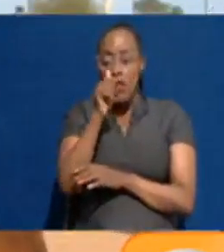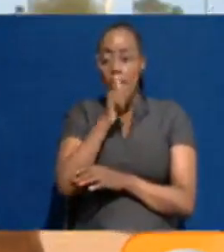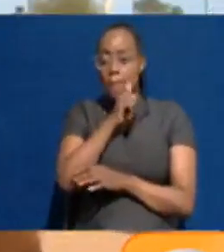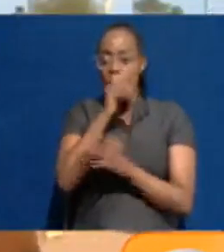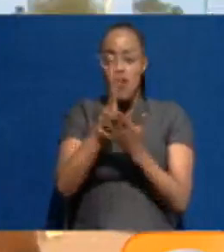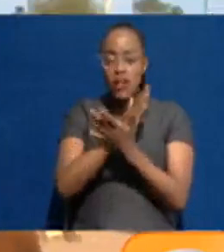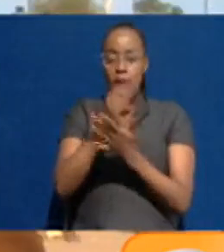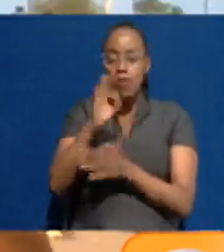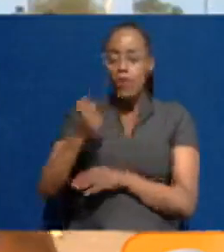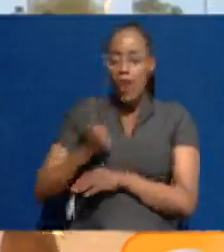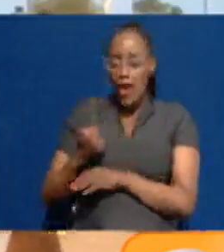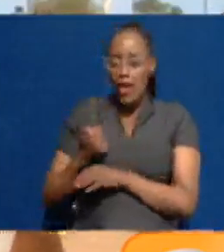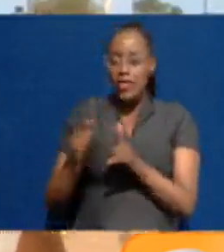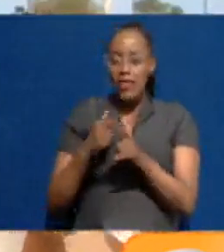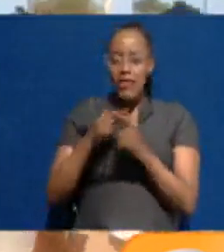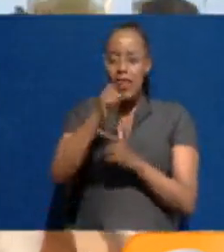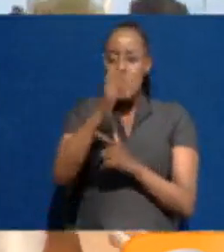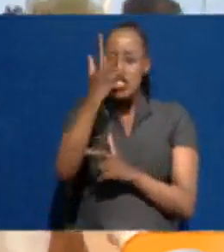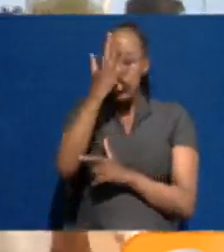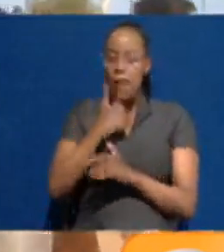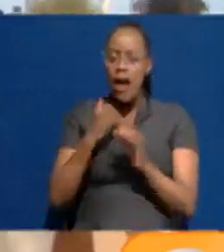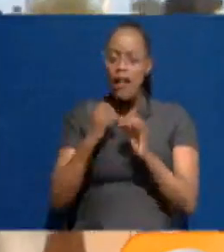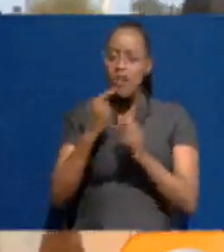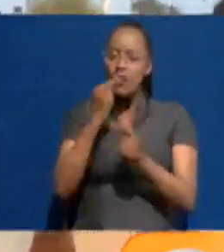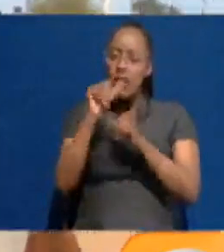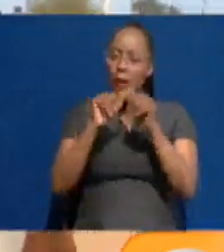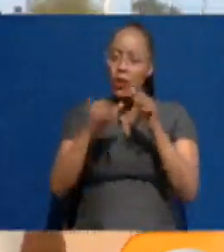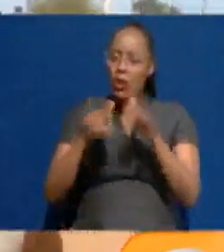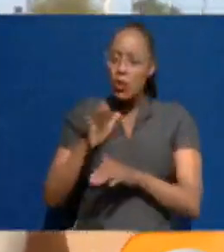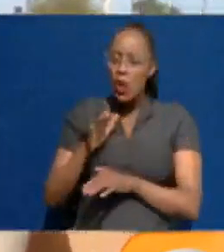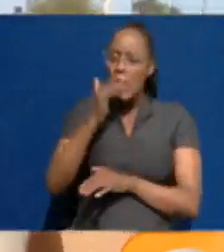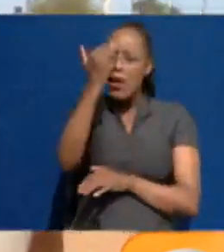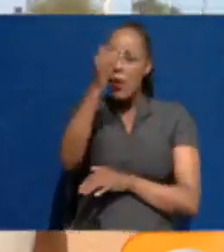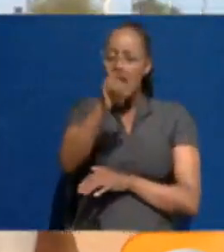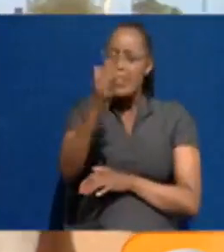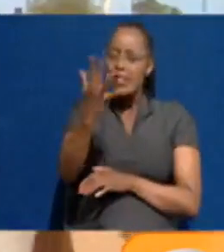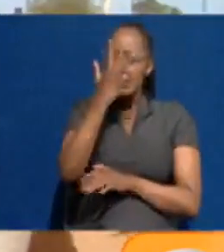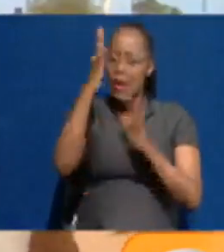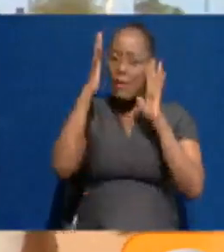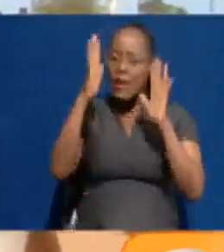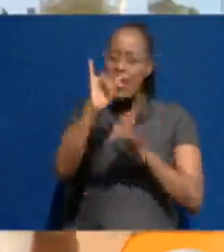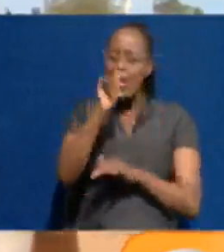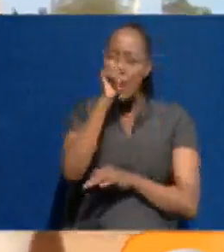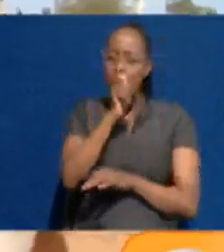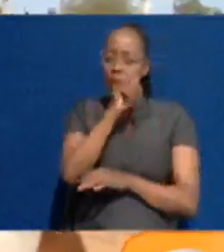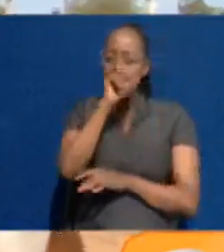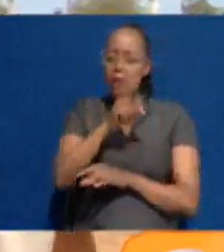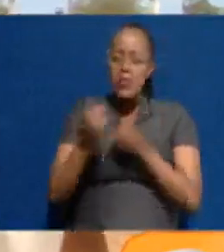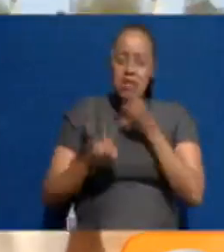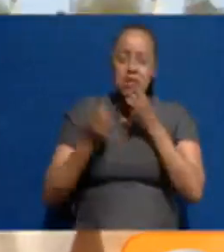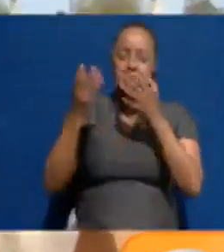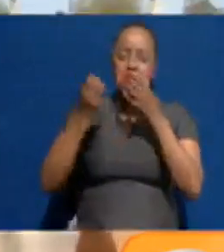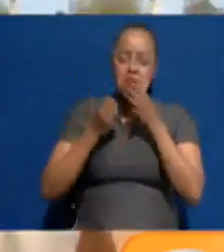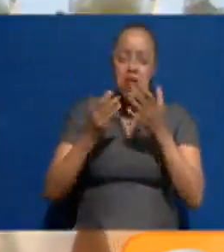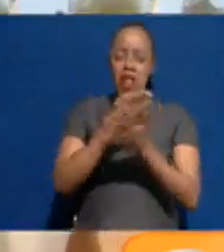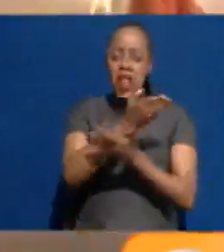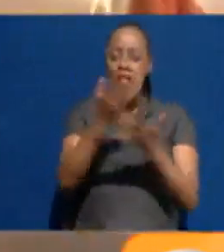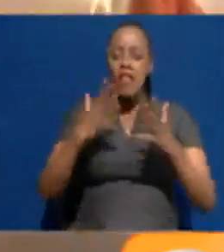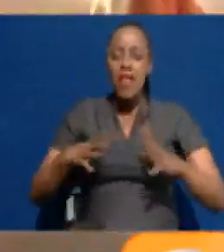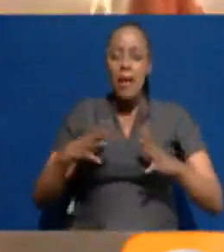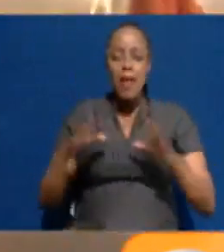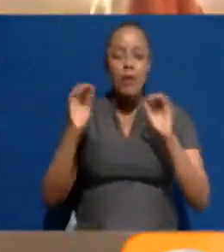huna haya, huna aibu Saadia, unakuja unaongelea mambo ya wanawake, hiyo ni aibu, ni siri, hufai kufichua fichua hapa hadharani, sijui